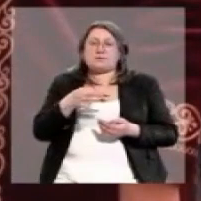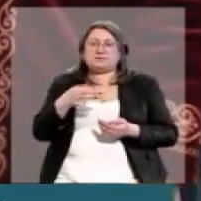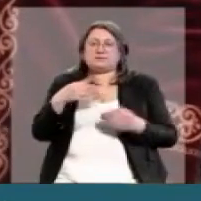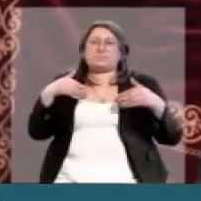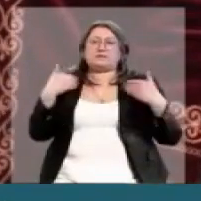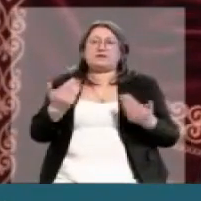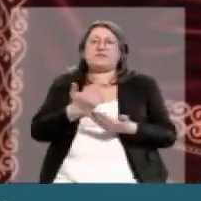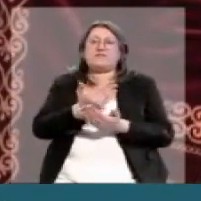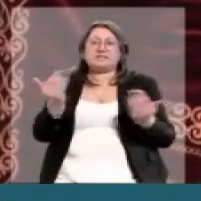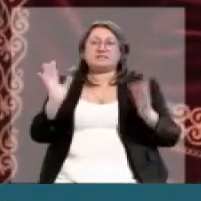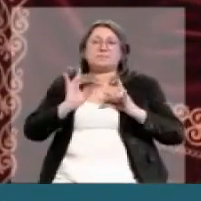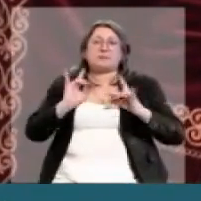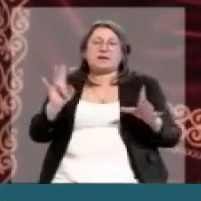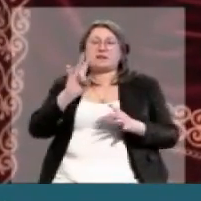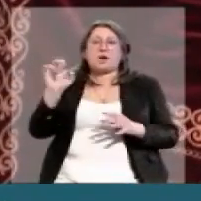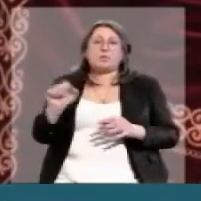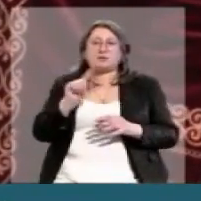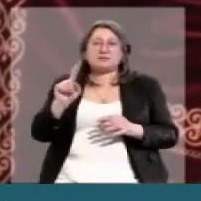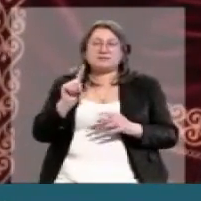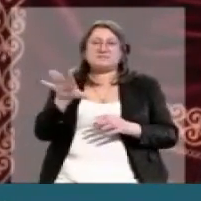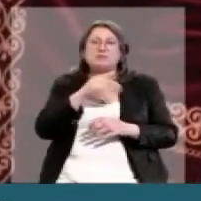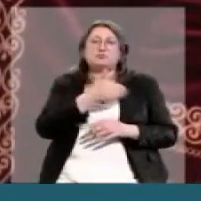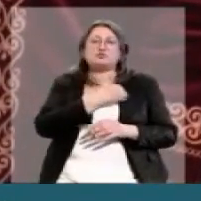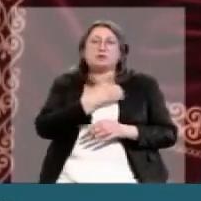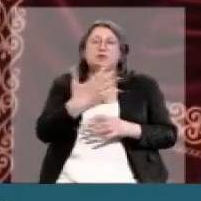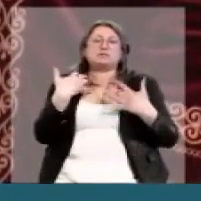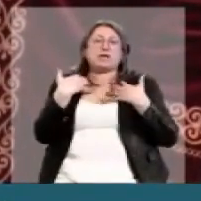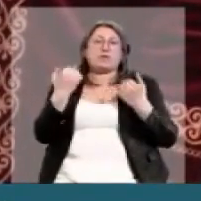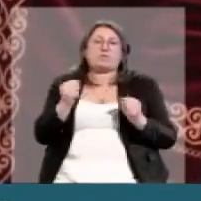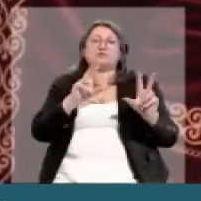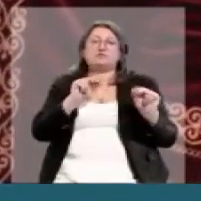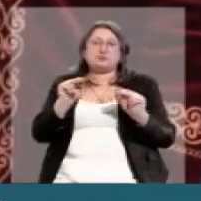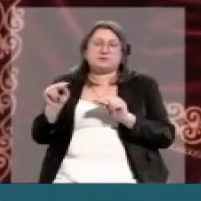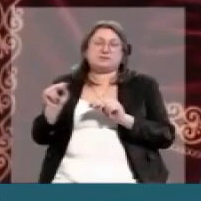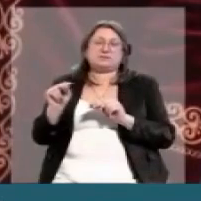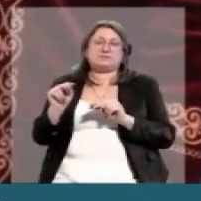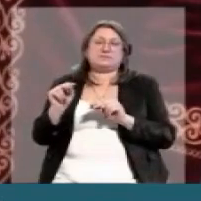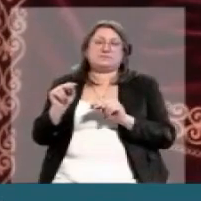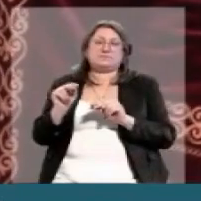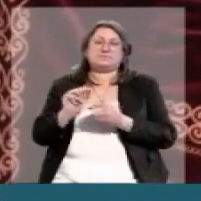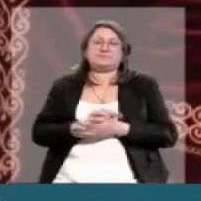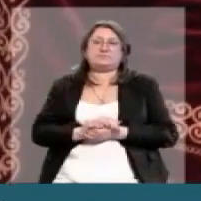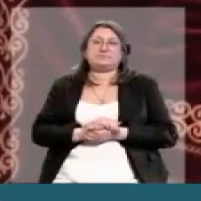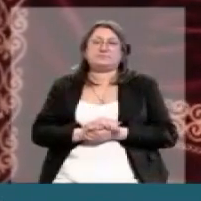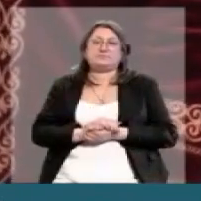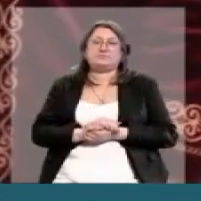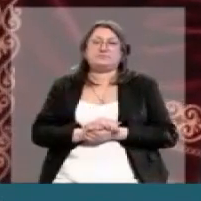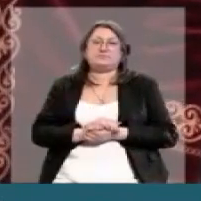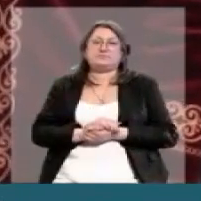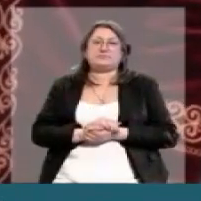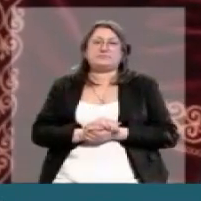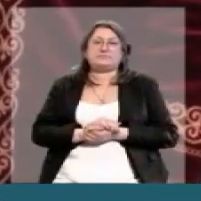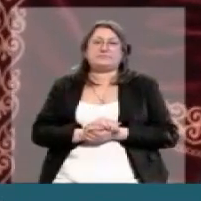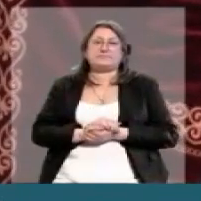да зор денсаулық, отбасыларыңа да құт береке берсін. Бала шағаларымыз өсіп өніп, үлкен азамат болсын. Қуанышта болайық